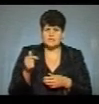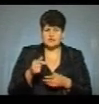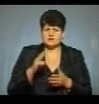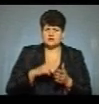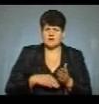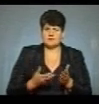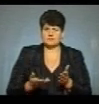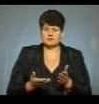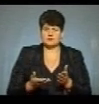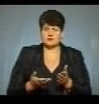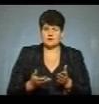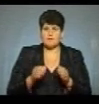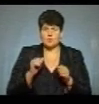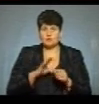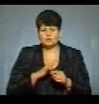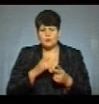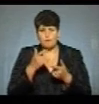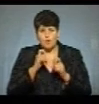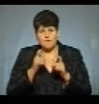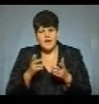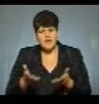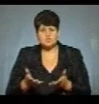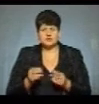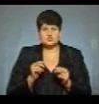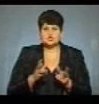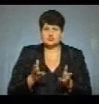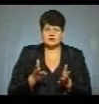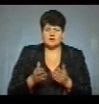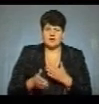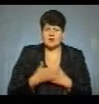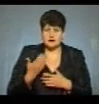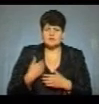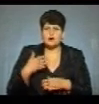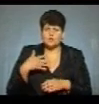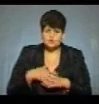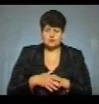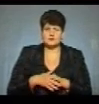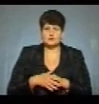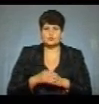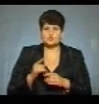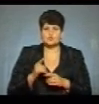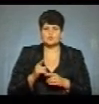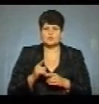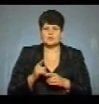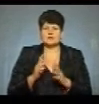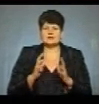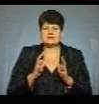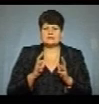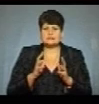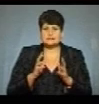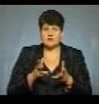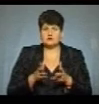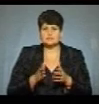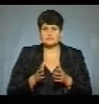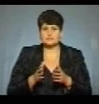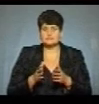Ну, могло бути якесь попередження спочатку, чим карати. Я розумію, що десь там поворот з трактор, не можна так зробити, щоб